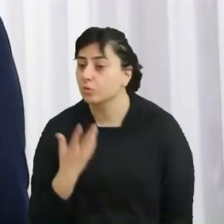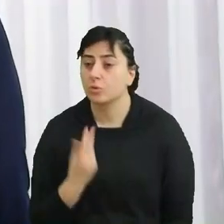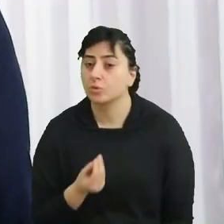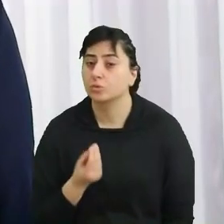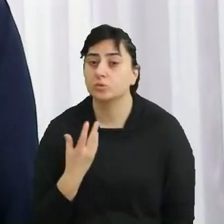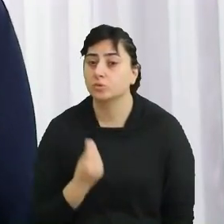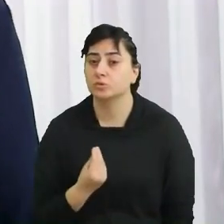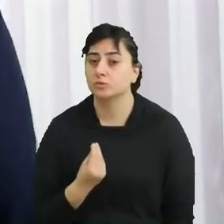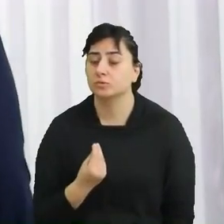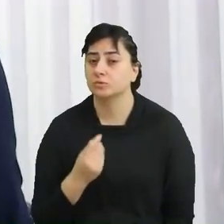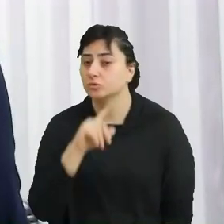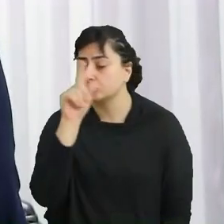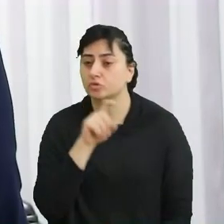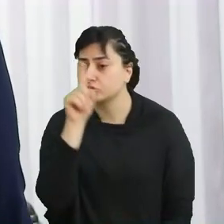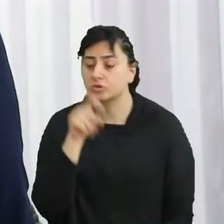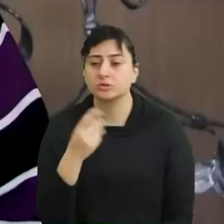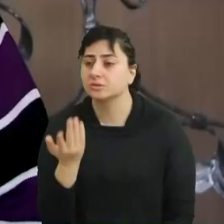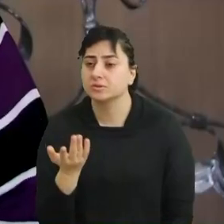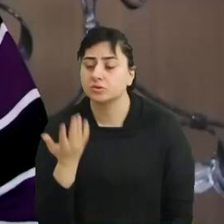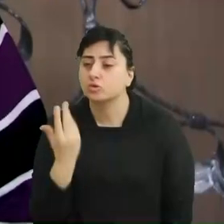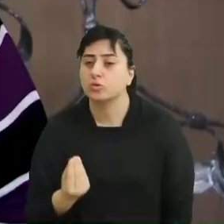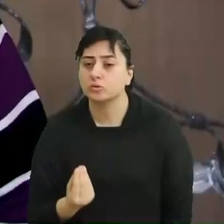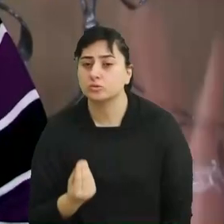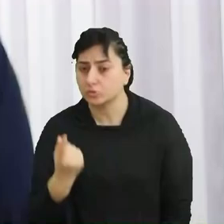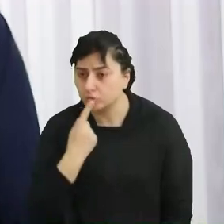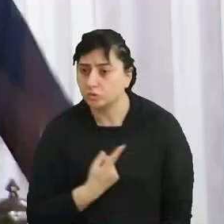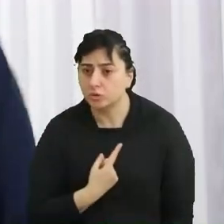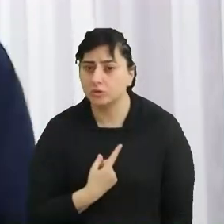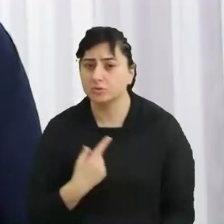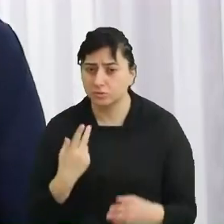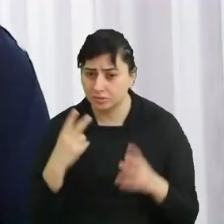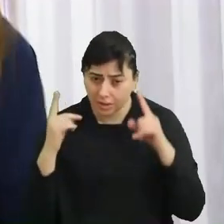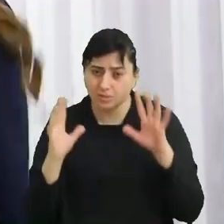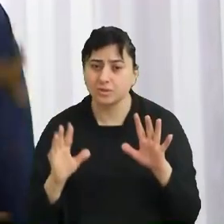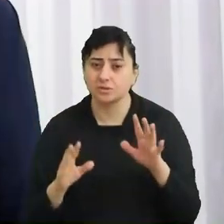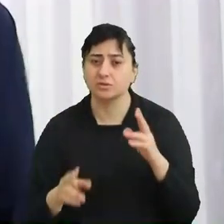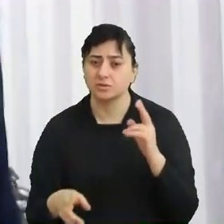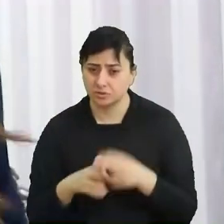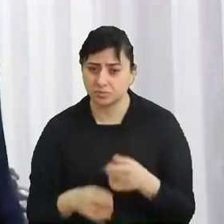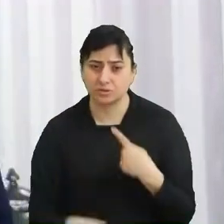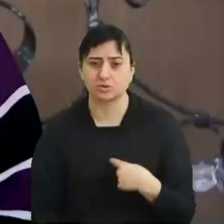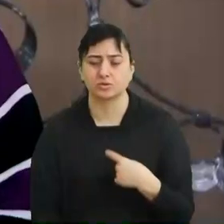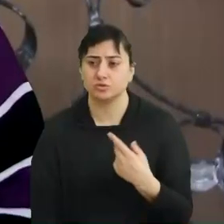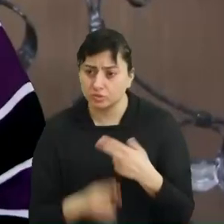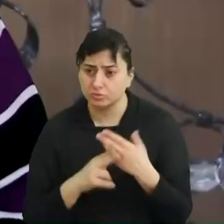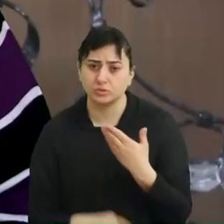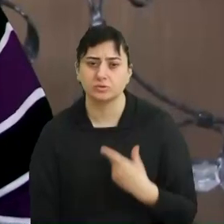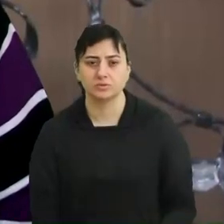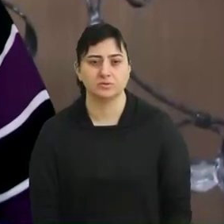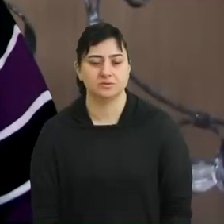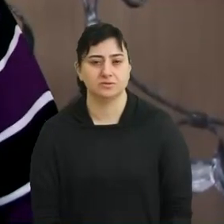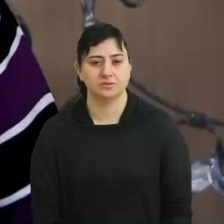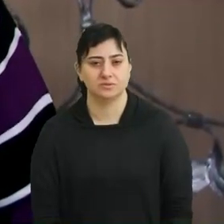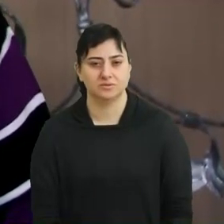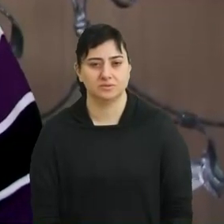Şükrü? Ha? Suratında soru işareti, soru işareti bakıyorsun. Ne oldu Şükrü? Konuş Şükrü. Çıldırma beni Şükrü. Çıldırma beni. Konuş Şükrü.